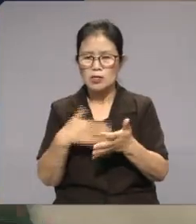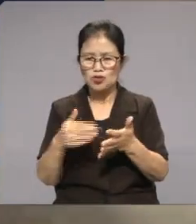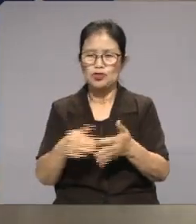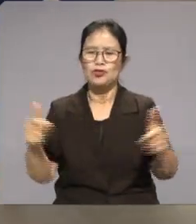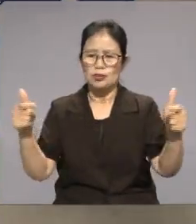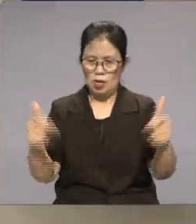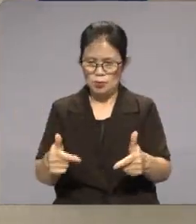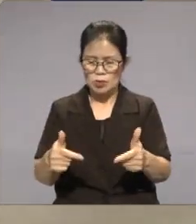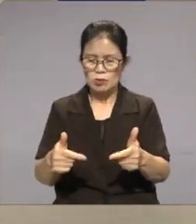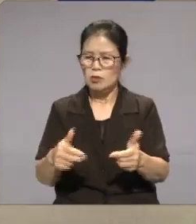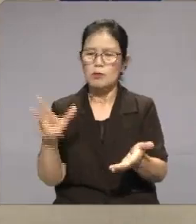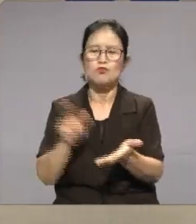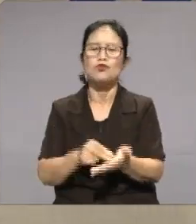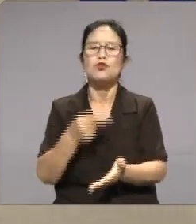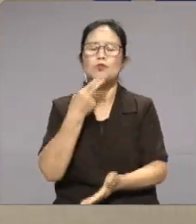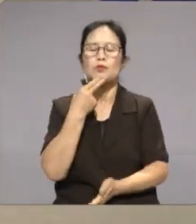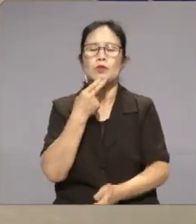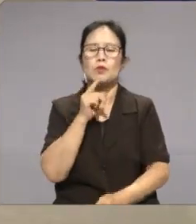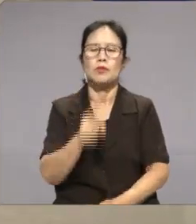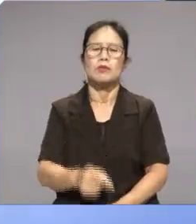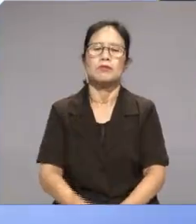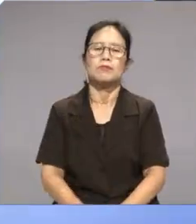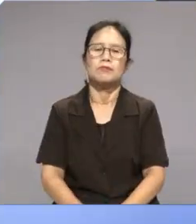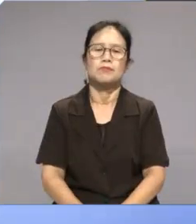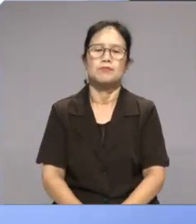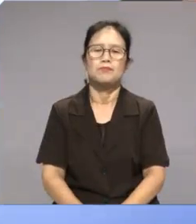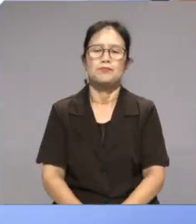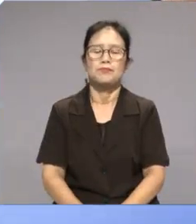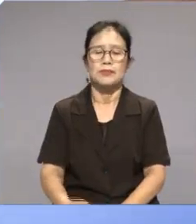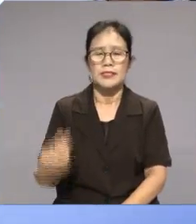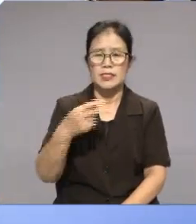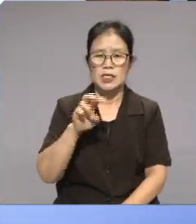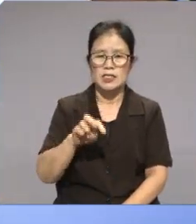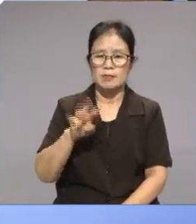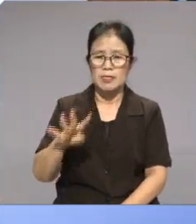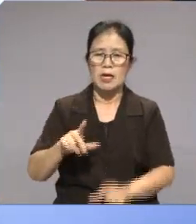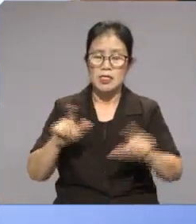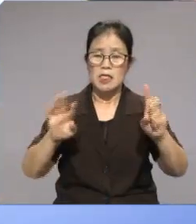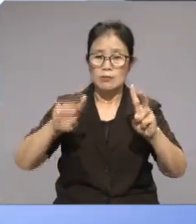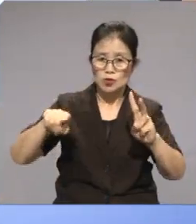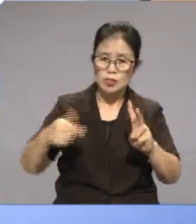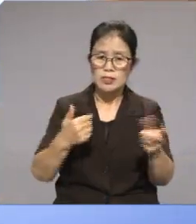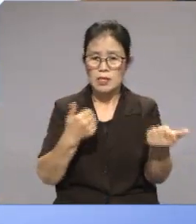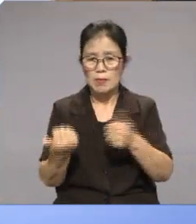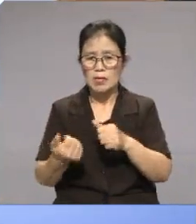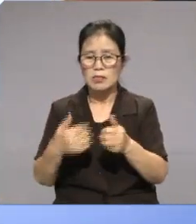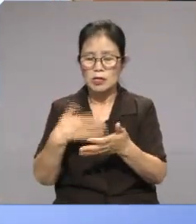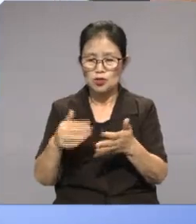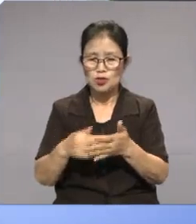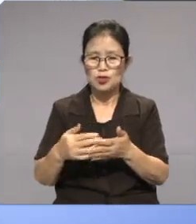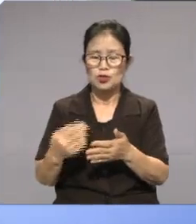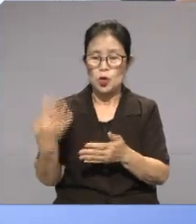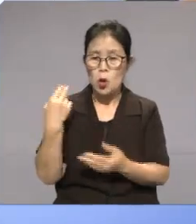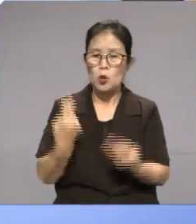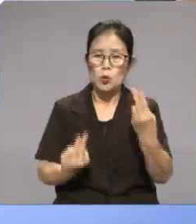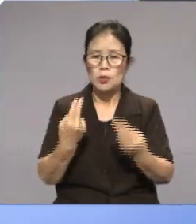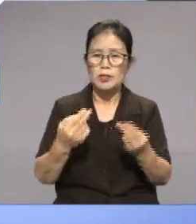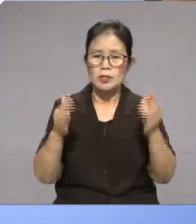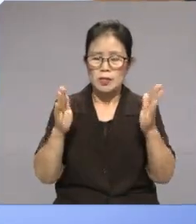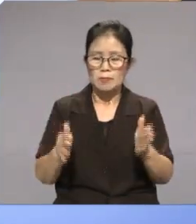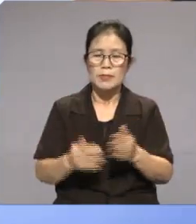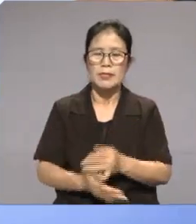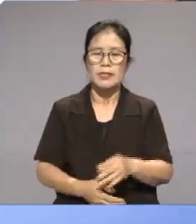문제가 없다고 강조했습니다 어 2024년 2분기 사망자수는 전년 동기